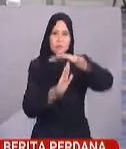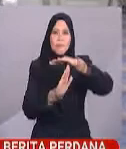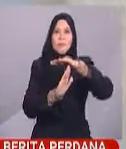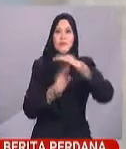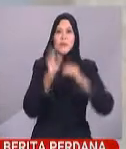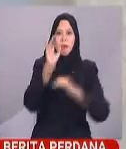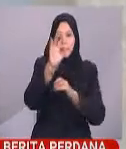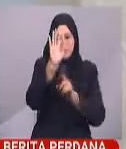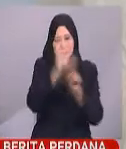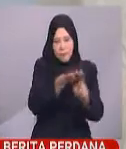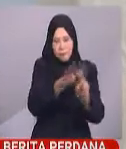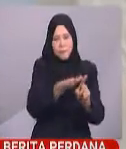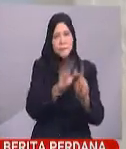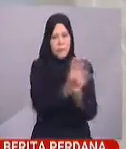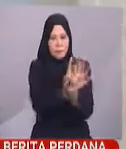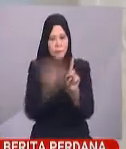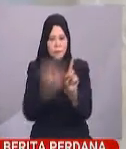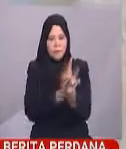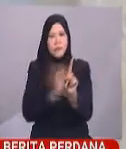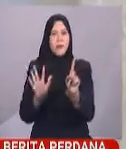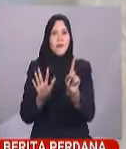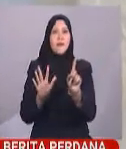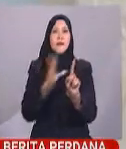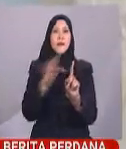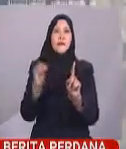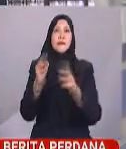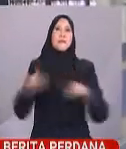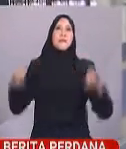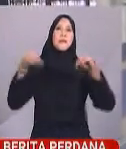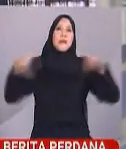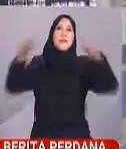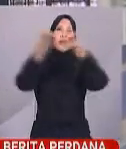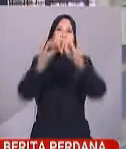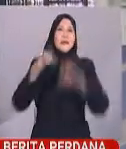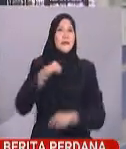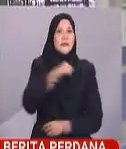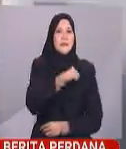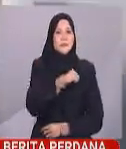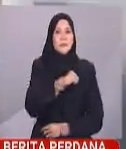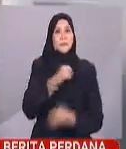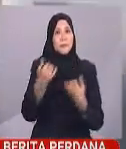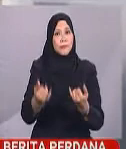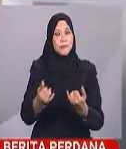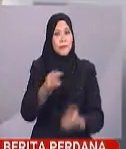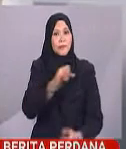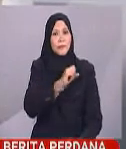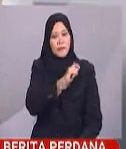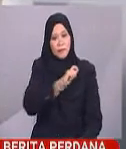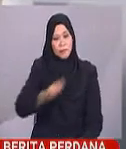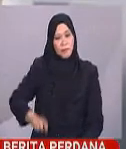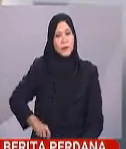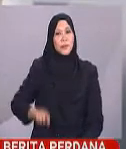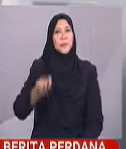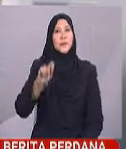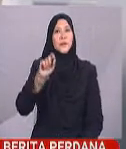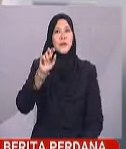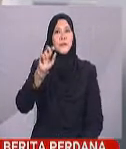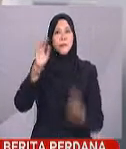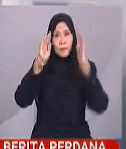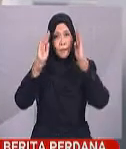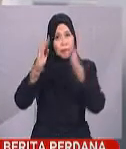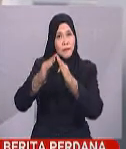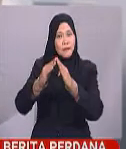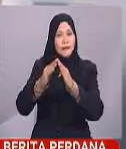imam, khatib dan ahli jawatan kuasa kariah masjid. Pemangku Raja Pahang Tengku Hassanal Ibrahim Alam